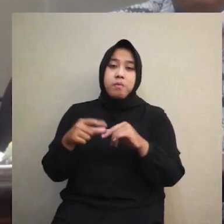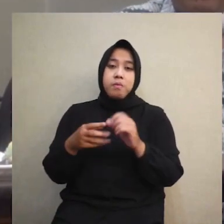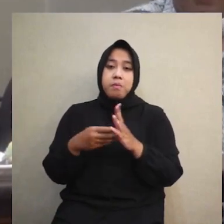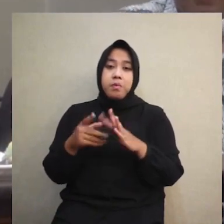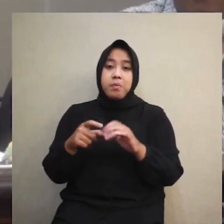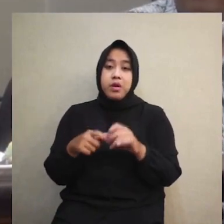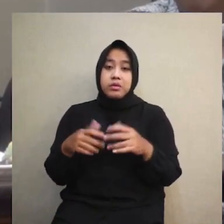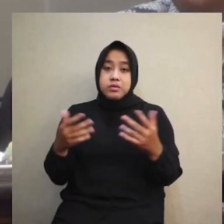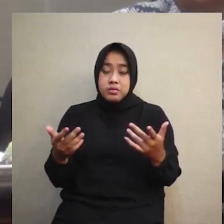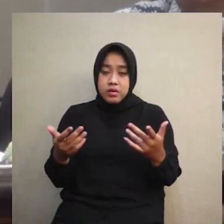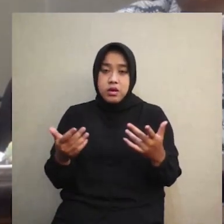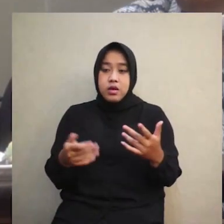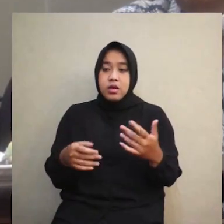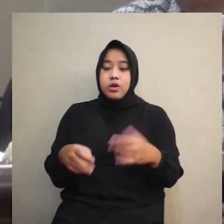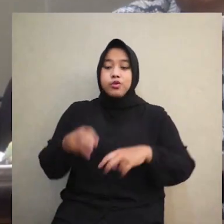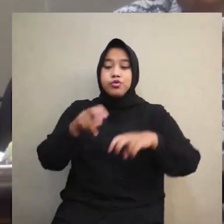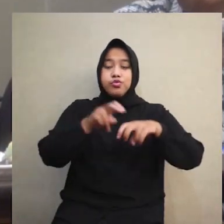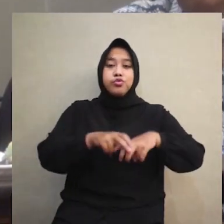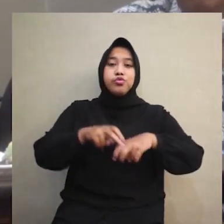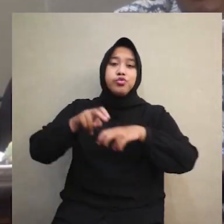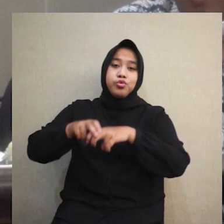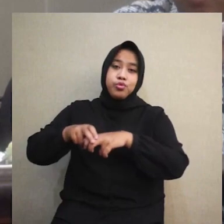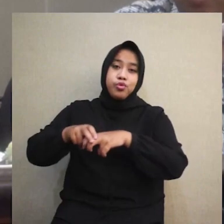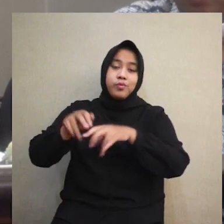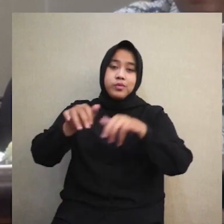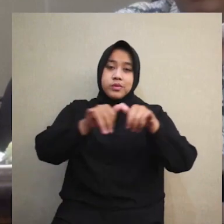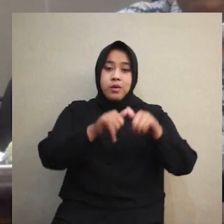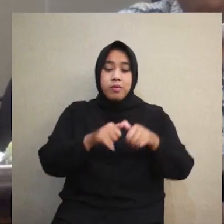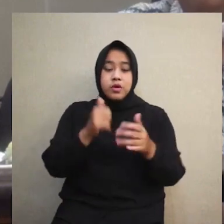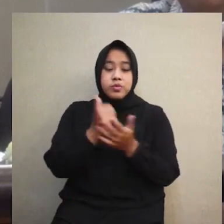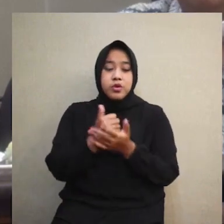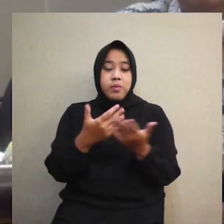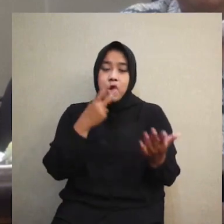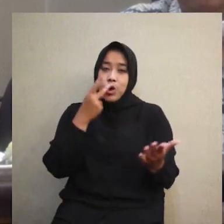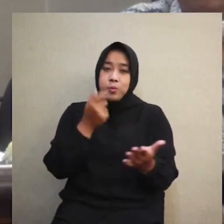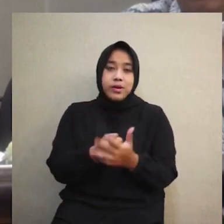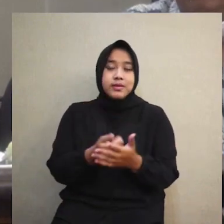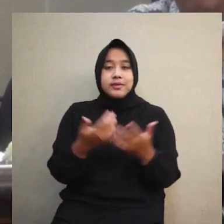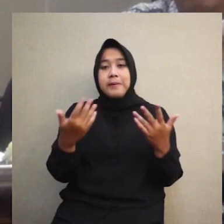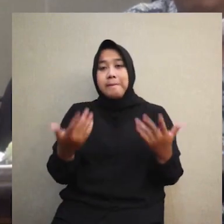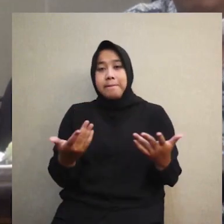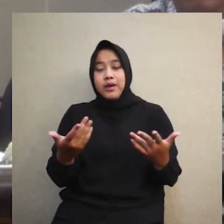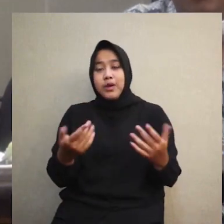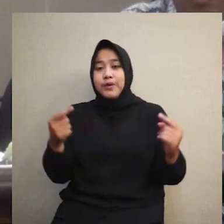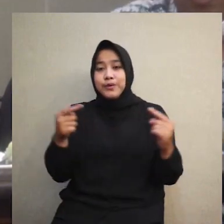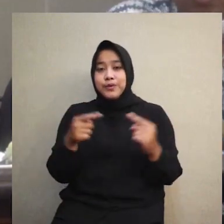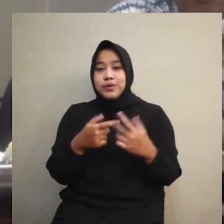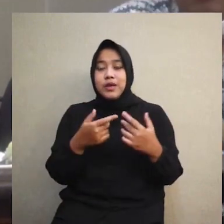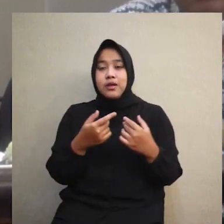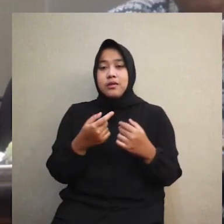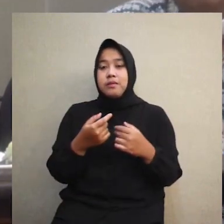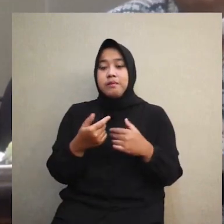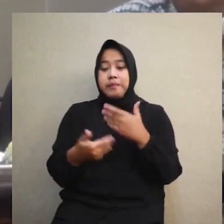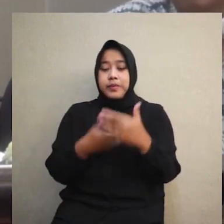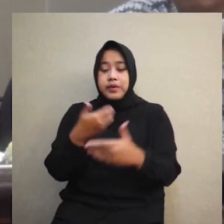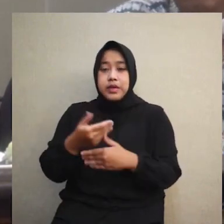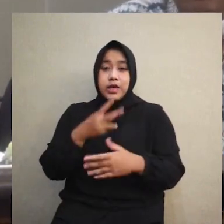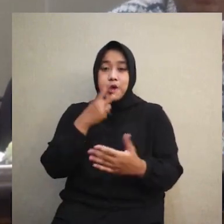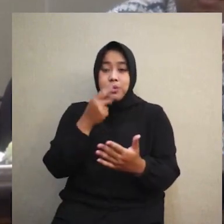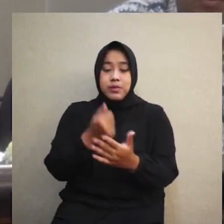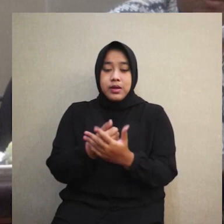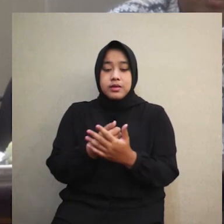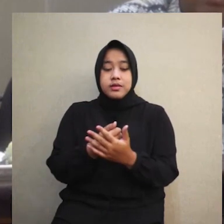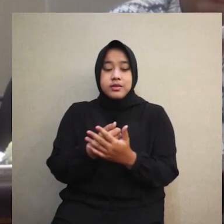diajak duduk bareng semua stakeholder apa saja rekomendasinya untuk menjawab rekomendasi itu